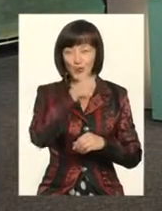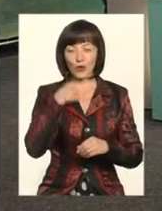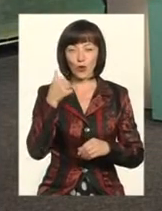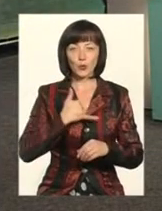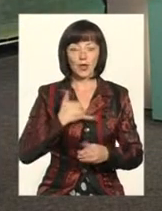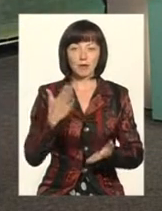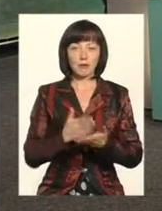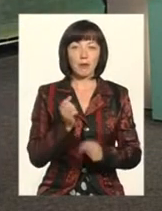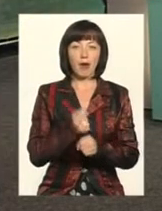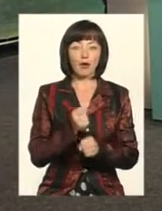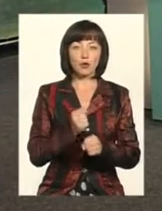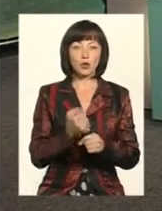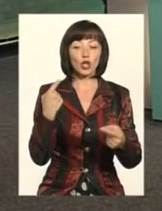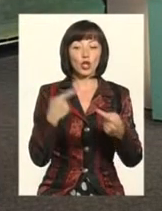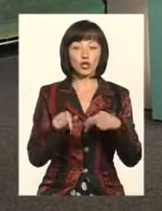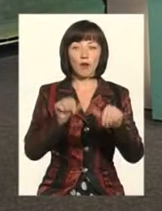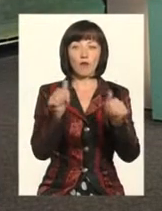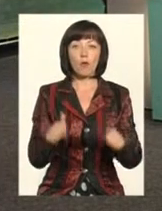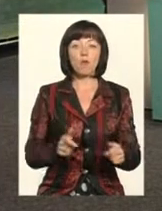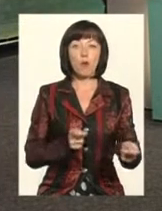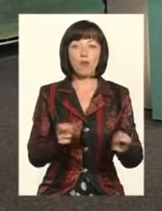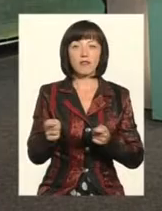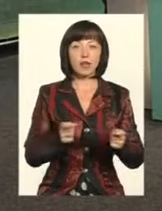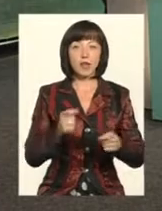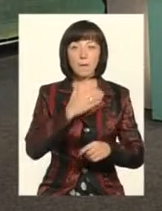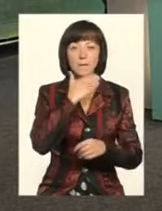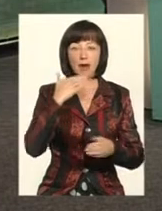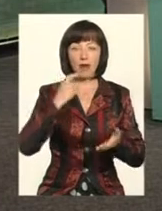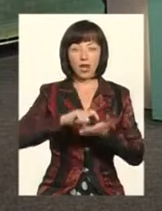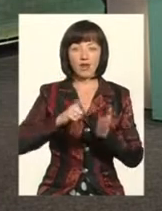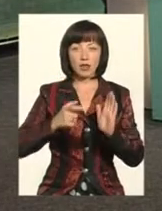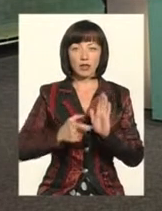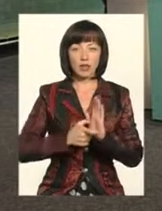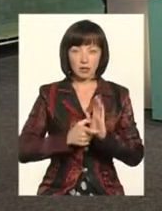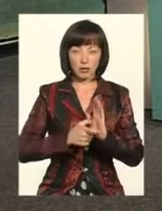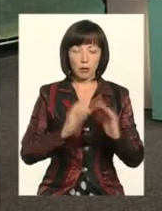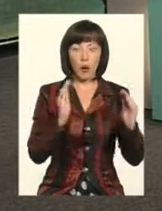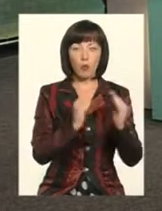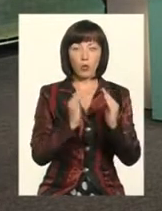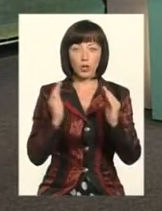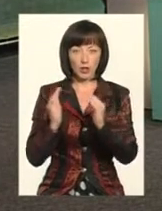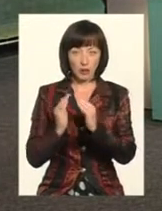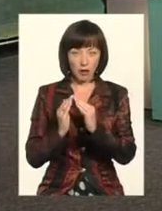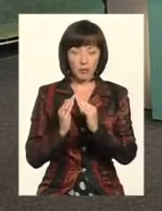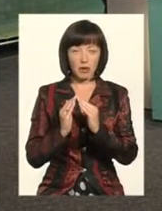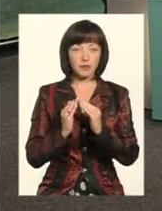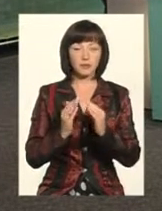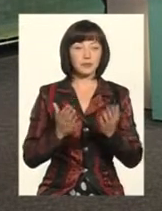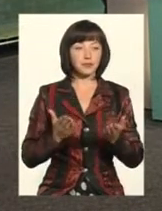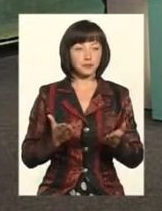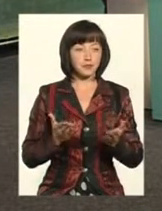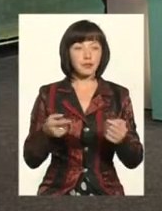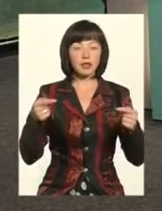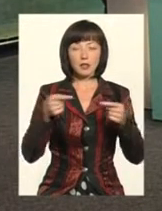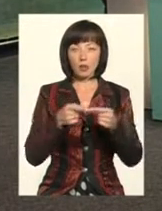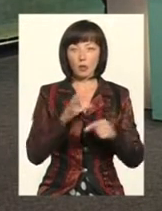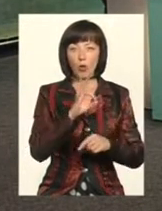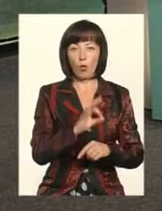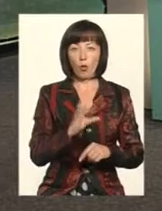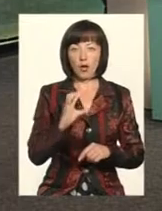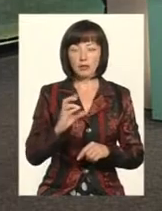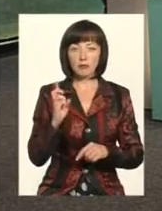вже діють інша форма управління багатоквартирним фондом, будинками багатоквартирними, саме ОСББ. Що, я